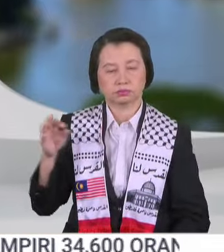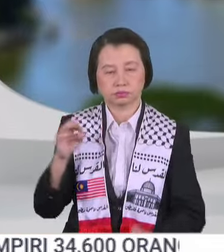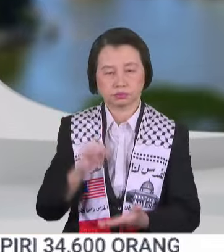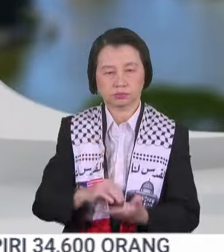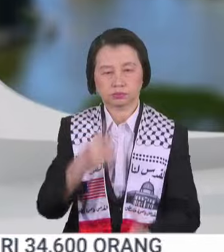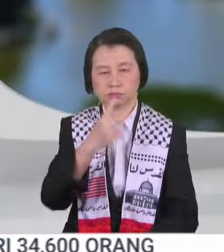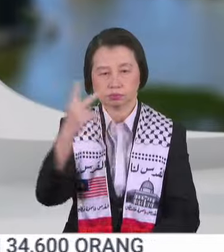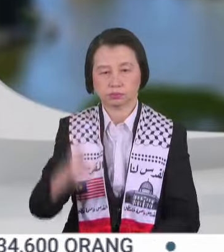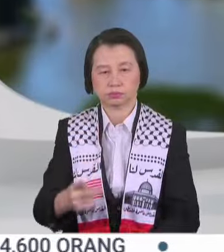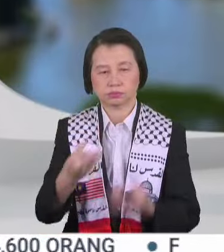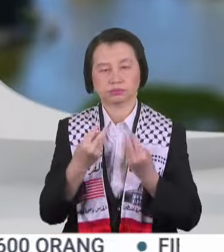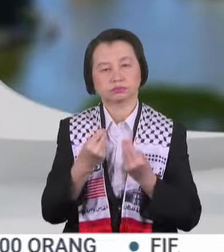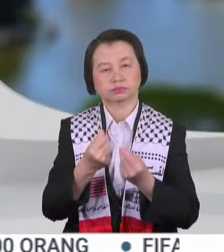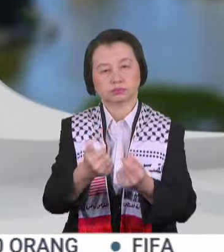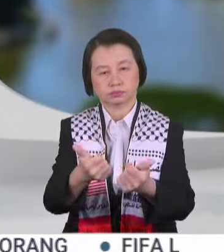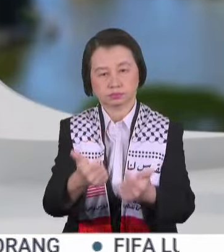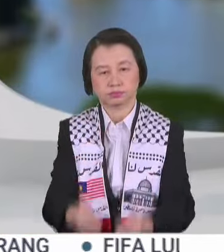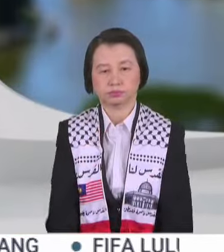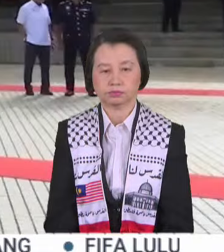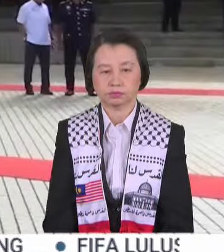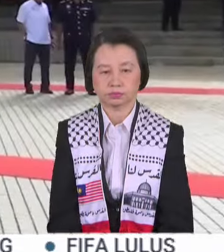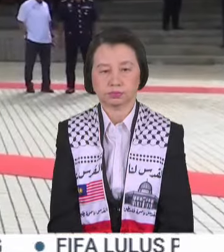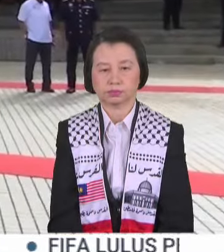di Kuching berjalan lancar.